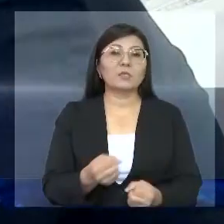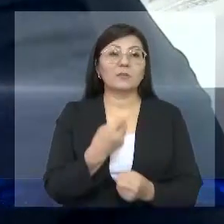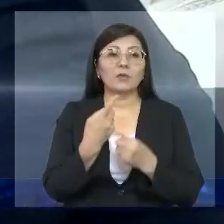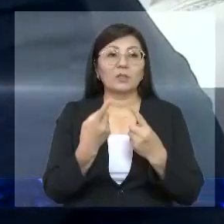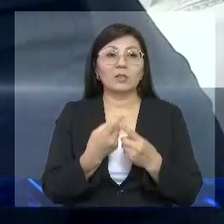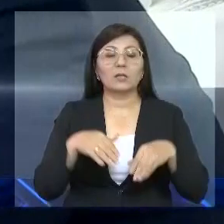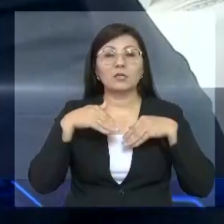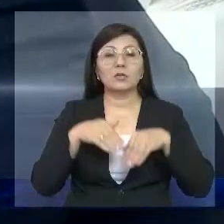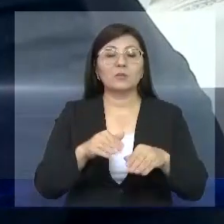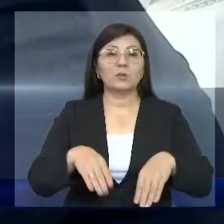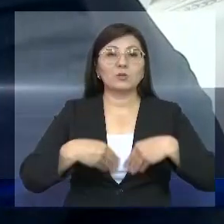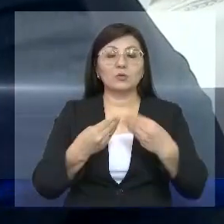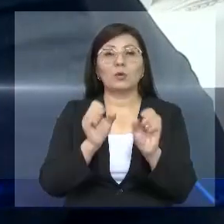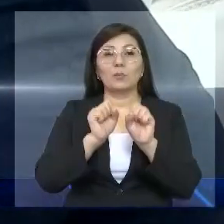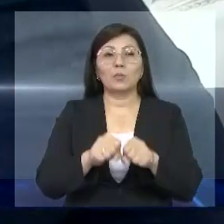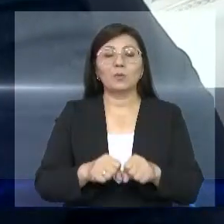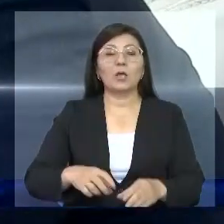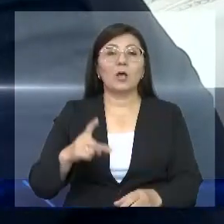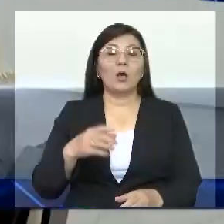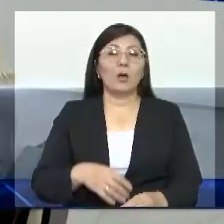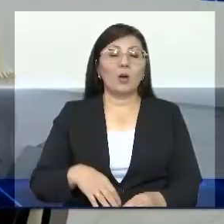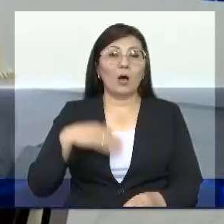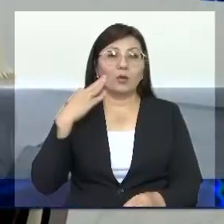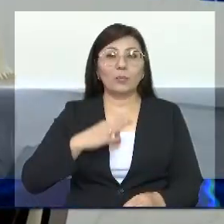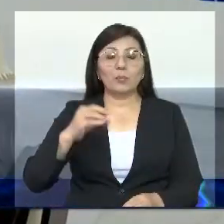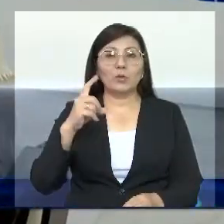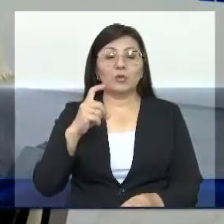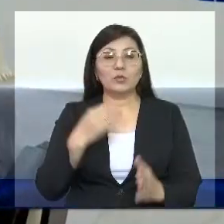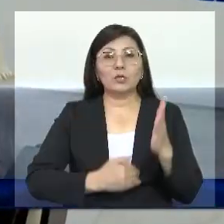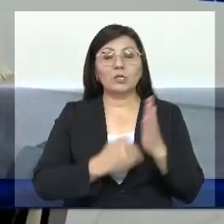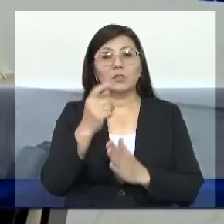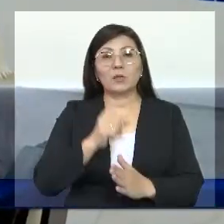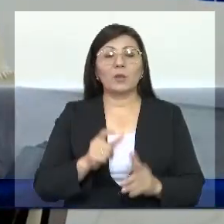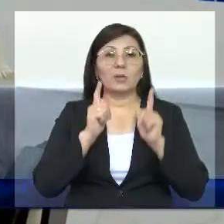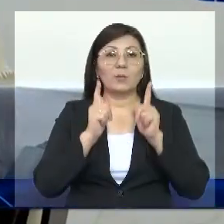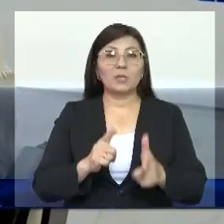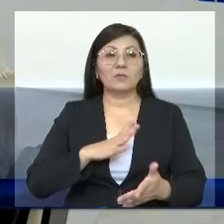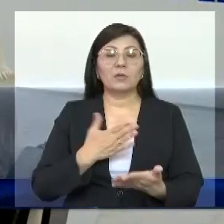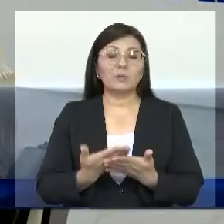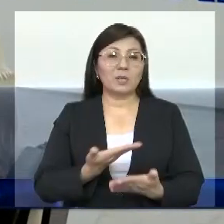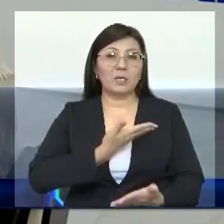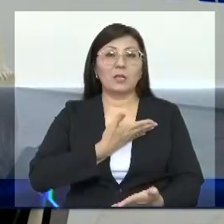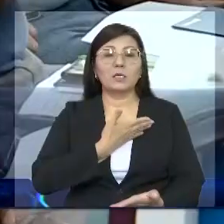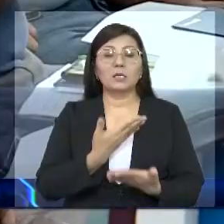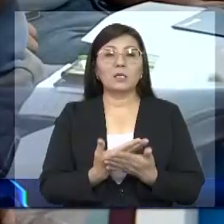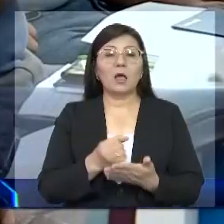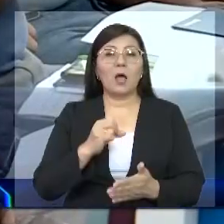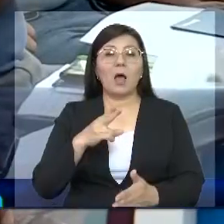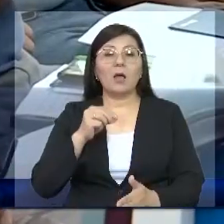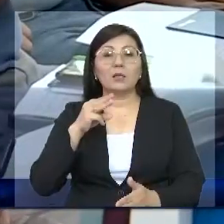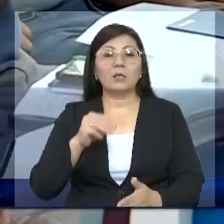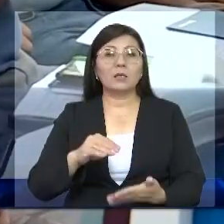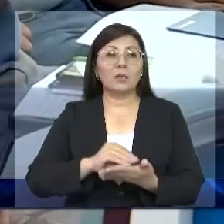де ұсынуға болады. Өңірде 100-ден астам адам жобаға келісімін берді. Егер құп көрсеңіз, арнайы анкетаны